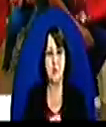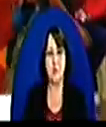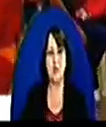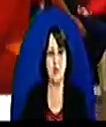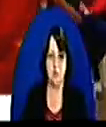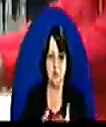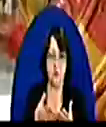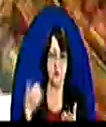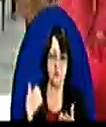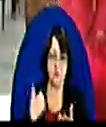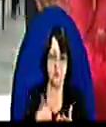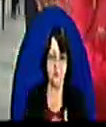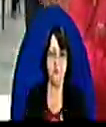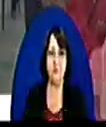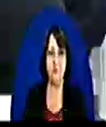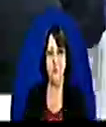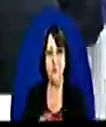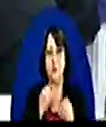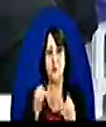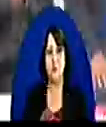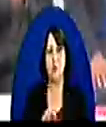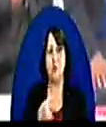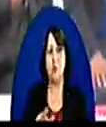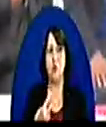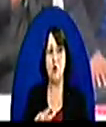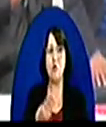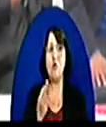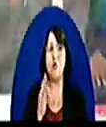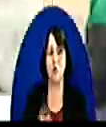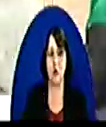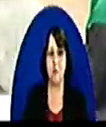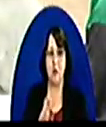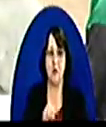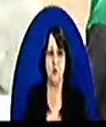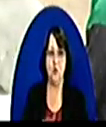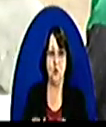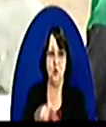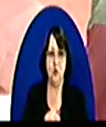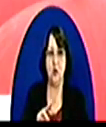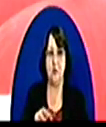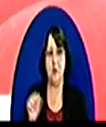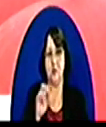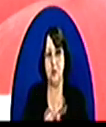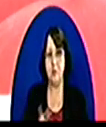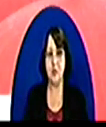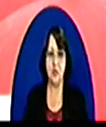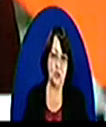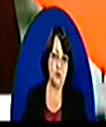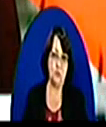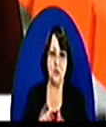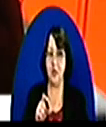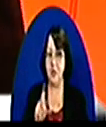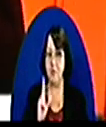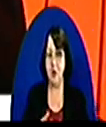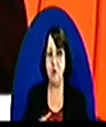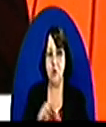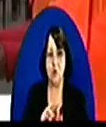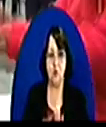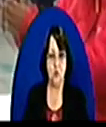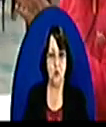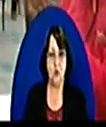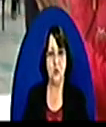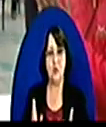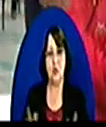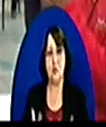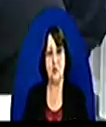гэлээ. Улсын хурлын сонгуулийн 22-р тойрог буюу Баян зүрх дүүрэгт Монгол Ардын намаас нэр дэвшигч инх баяр мөрийн хөтөлбөрөөр